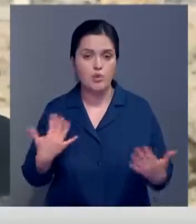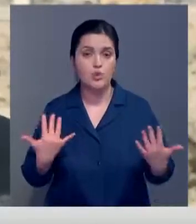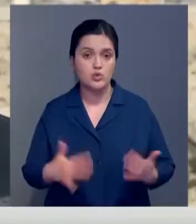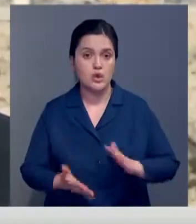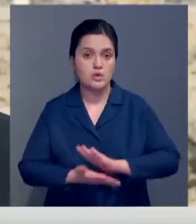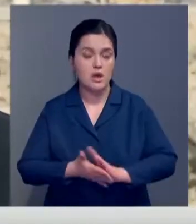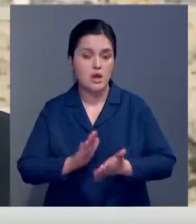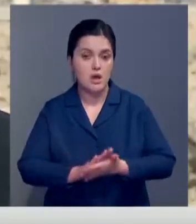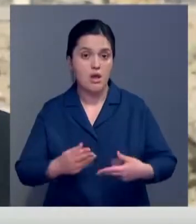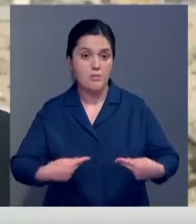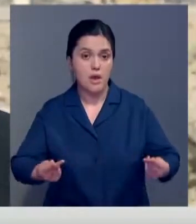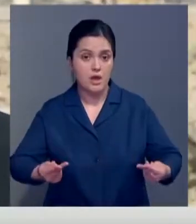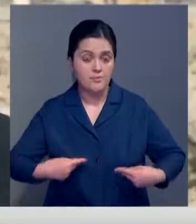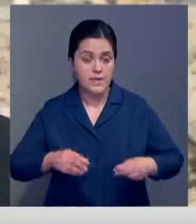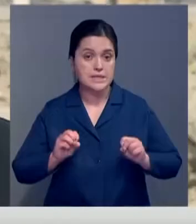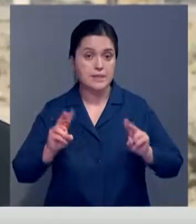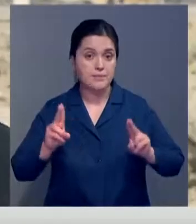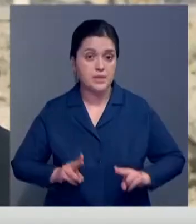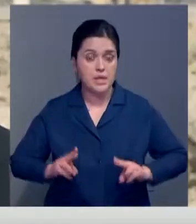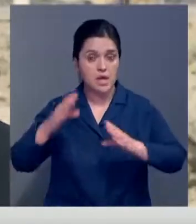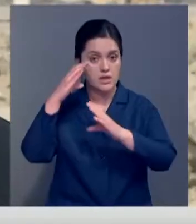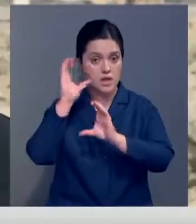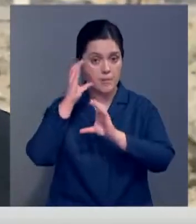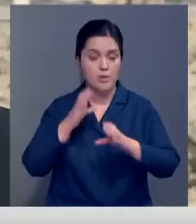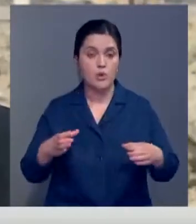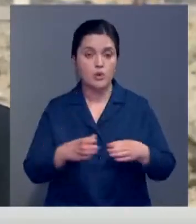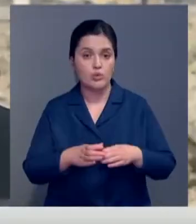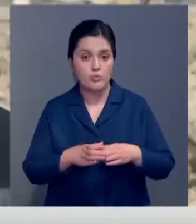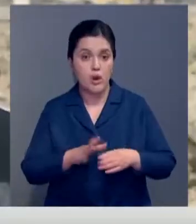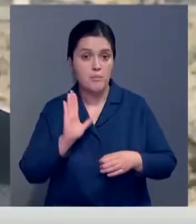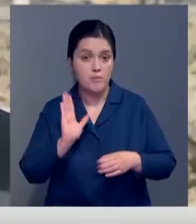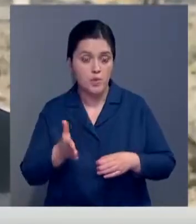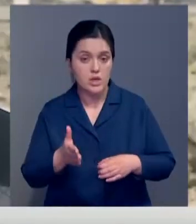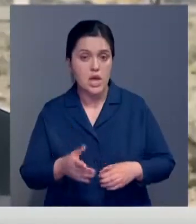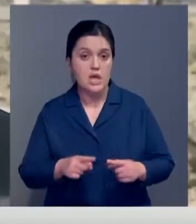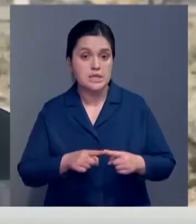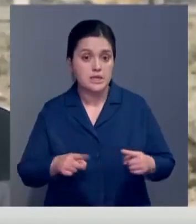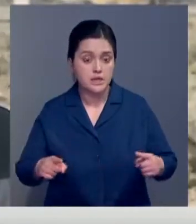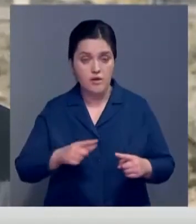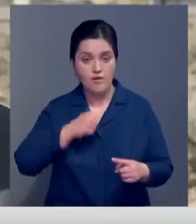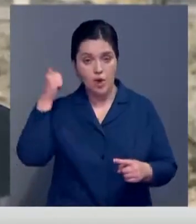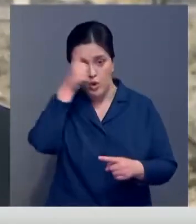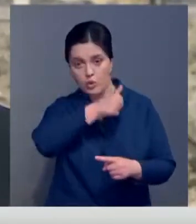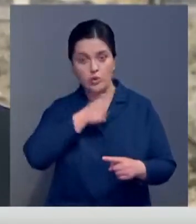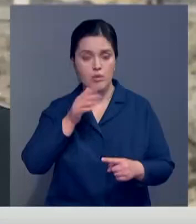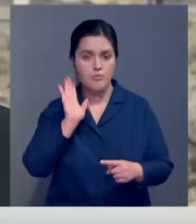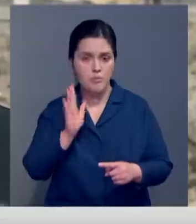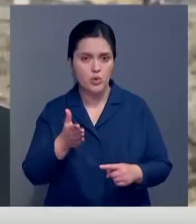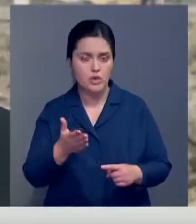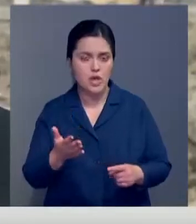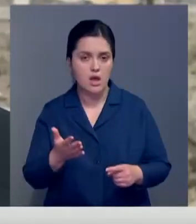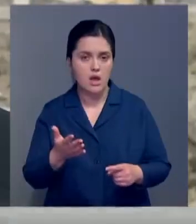на лабораторию. Это национальная компания дорожных активов, которая с текущего года начинает проводить уже исследовательские работы